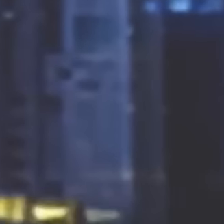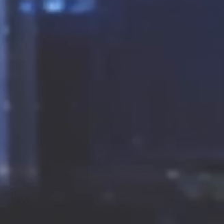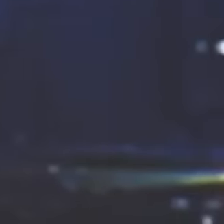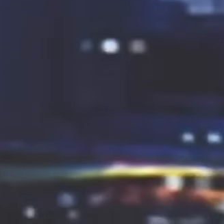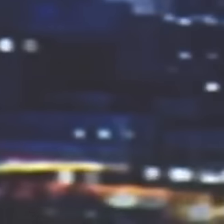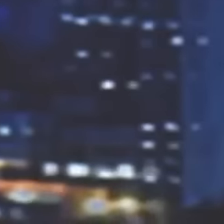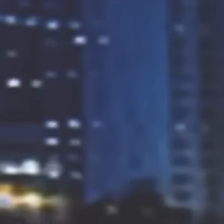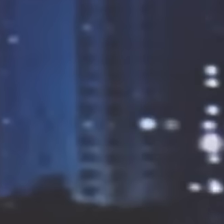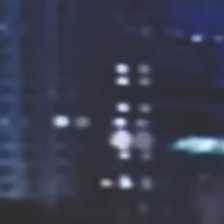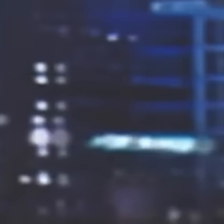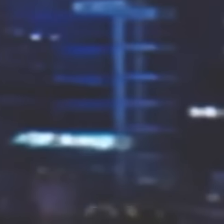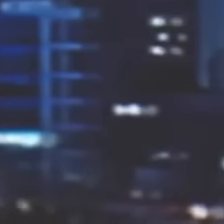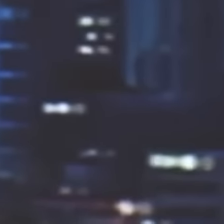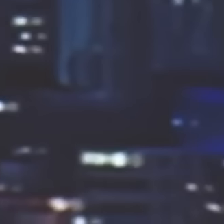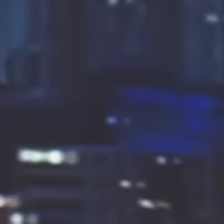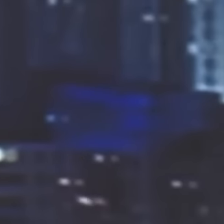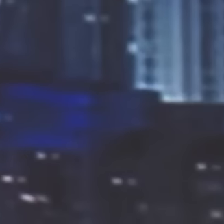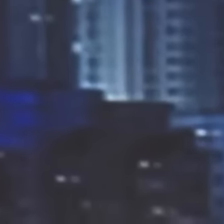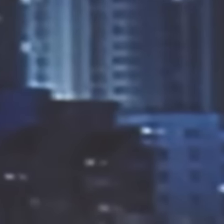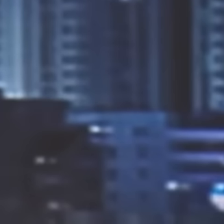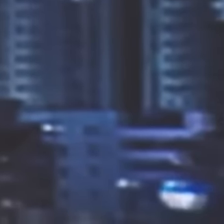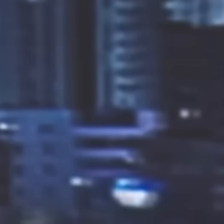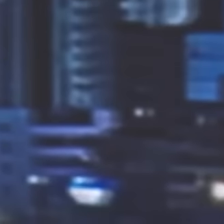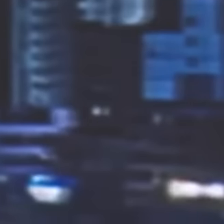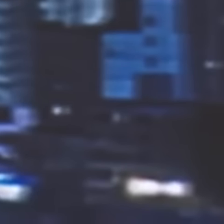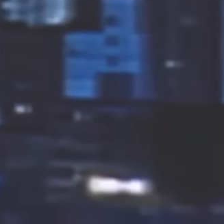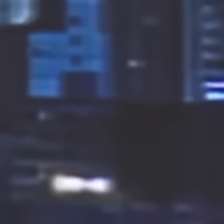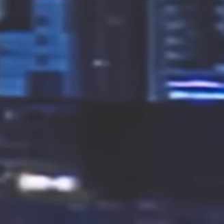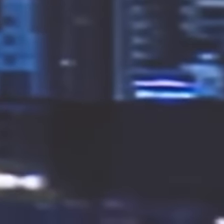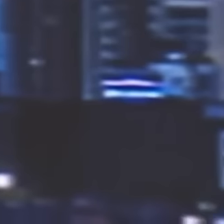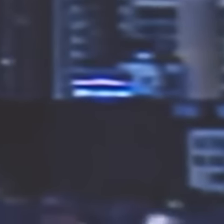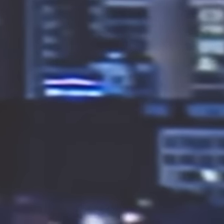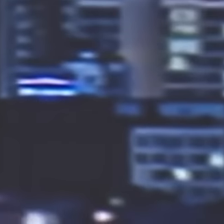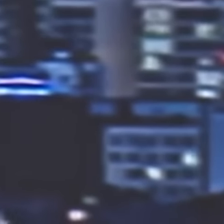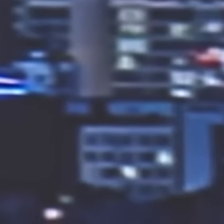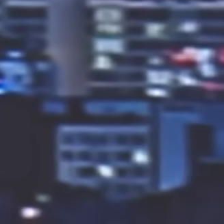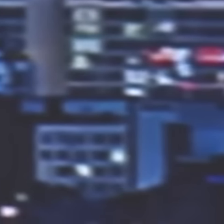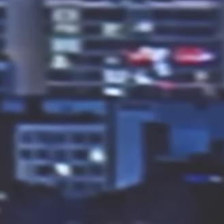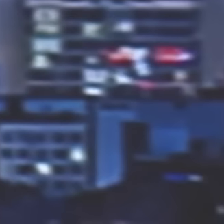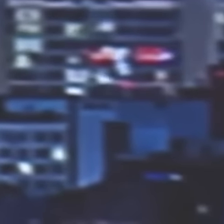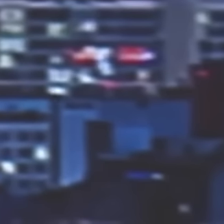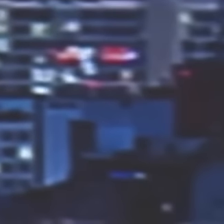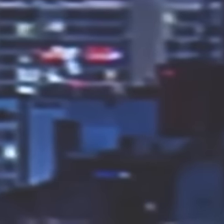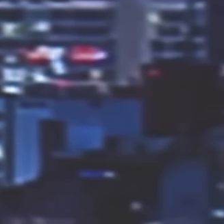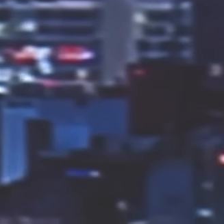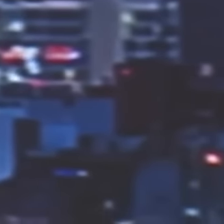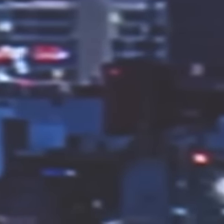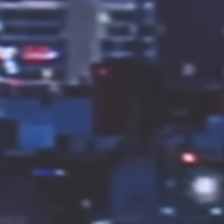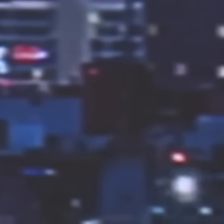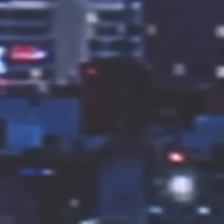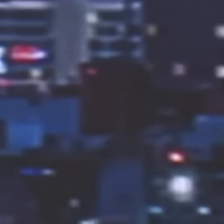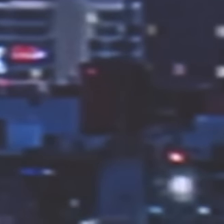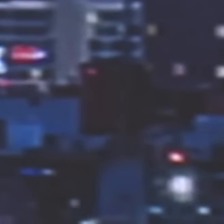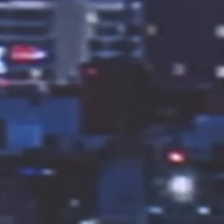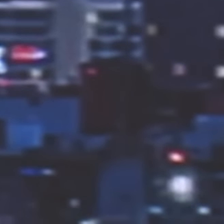JTBC 뉴스를 시청해 주셔서 고맙습니다. 저희는 저녁 6시 50분 뉴스룸에서 뵙겠습니다.